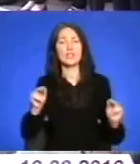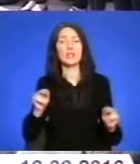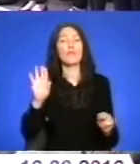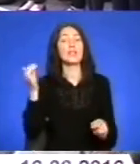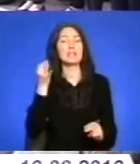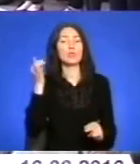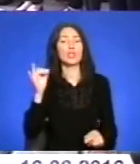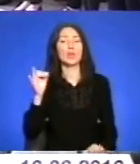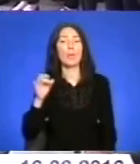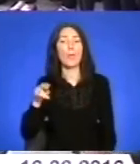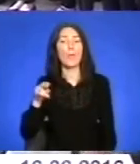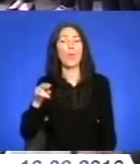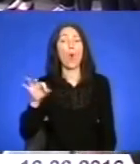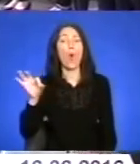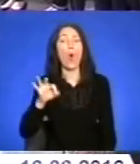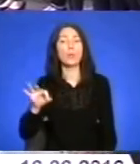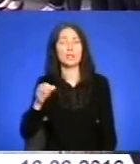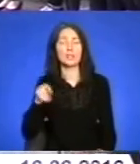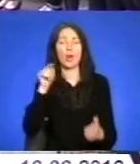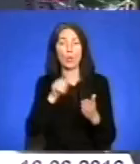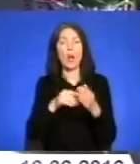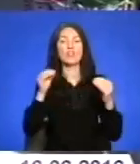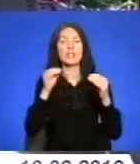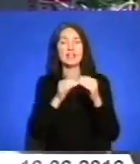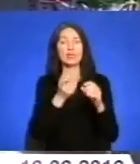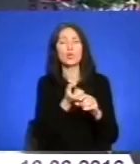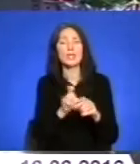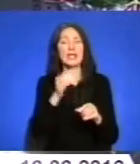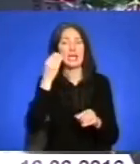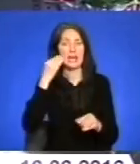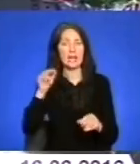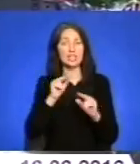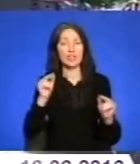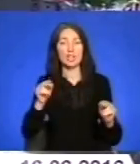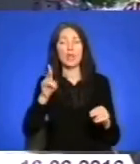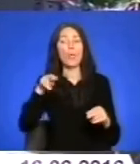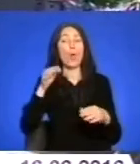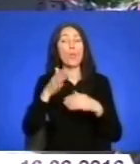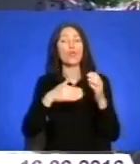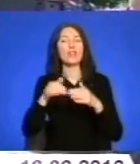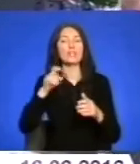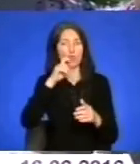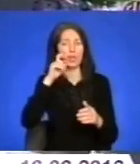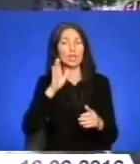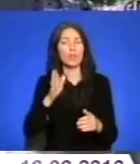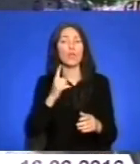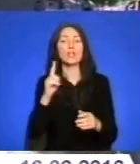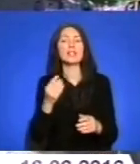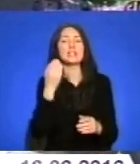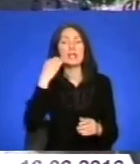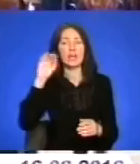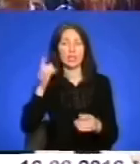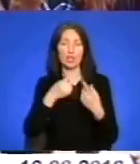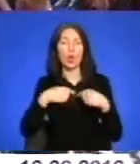області. Він попав в десятку найкращих вчителів по професії в Україні. Він був один з найкращих